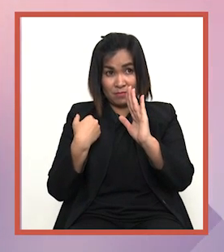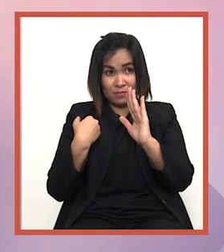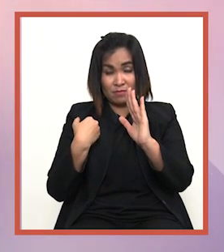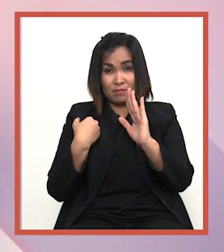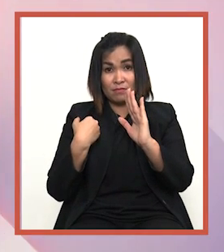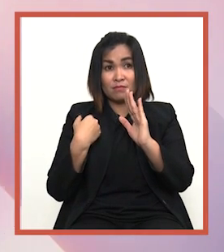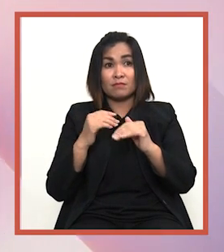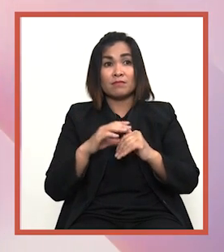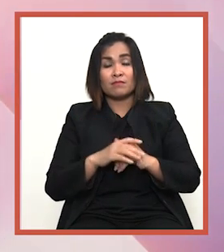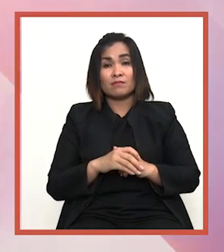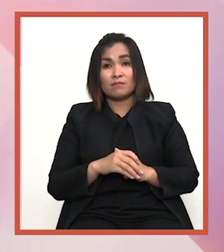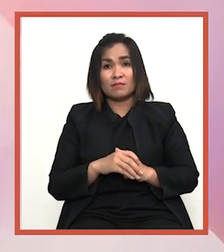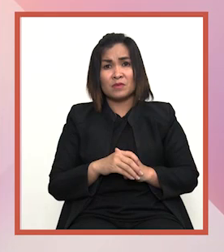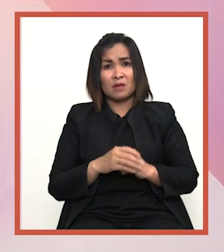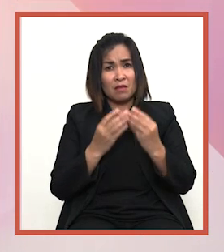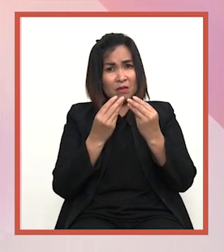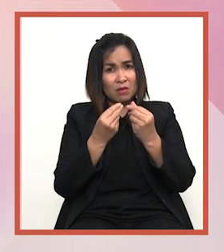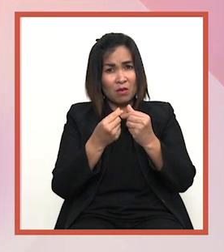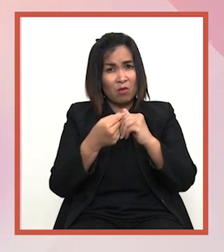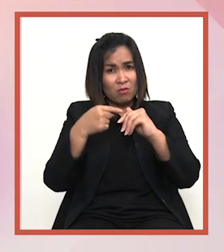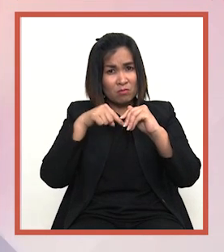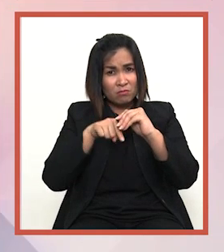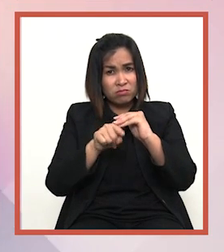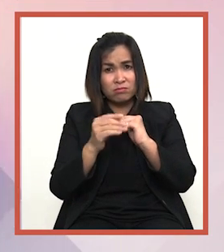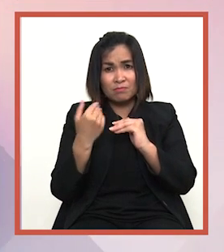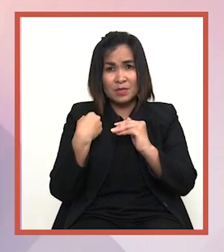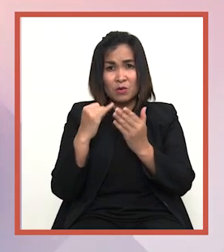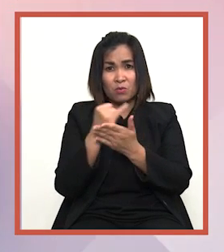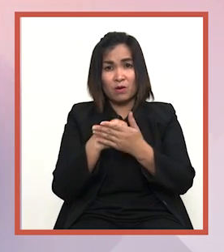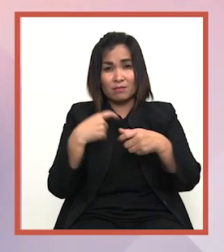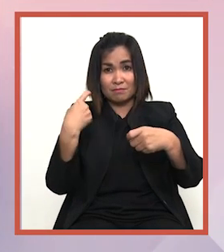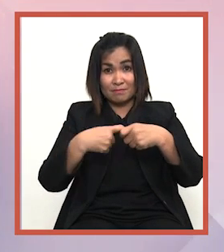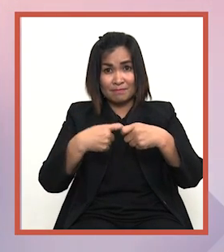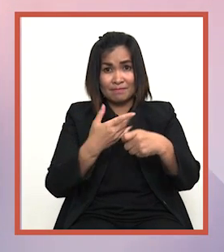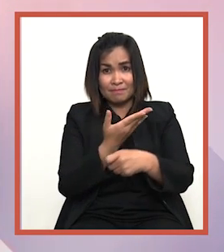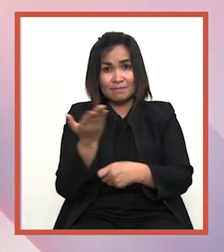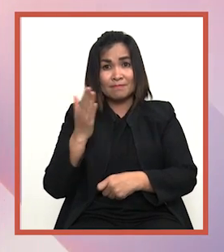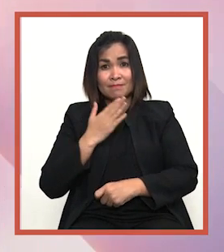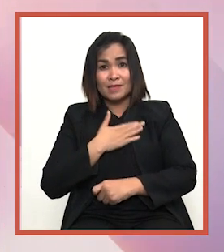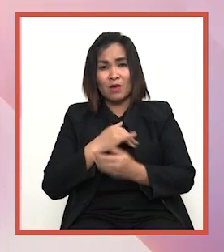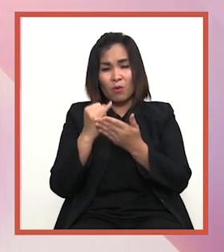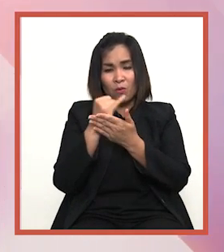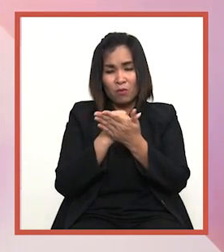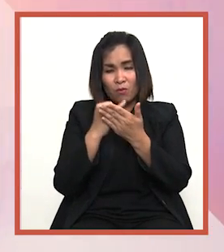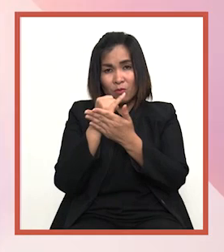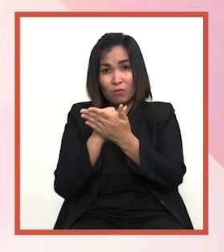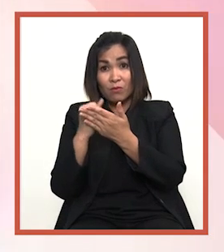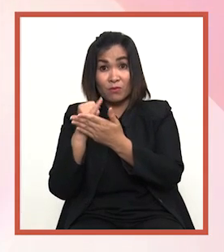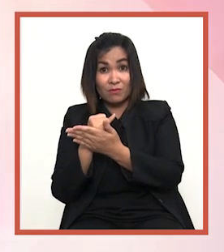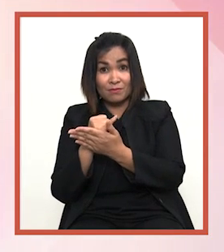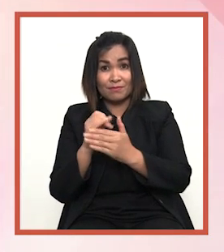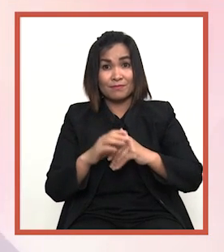สวิตช์แบบ4ทางนะครับจะค่อนข้างที่จะมีรายละเอียดเยอะนะครับค่อนข้างที่จะเขียนยากนะครับนักเรียนค่อยๆนะครับเขียนทีละเส้นวาดทีละเส้